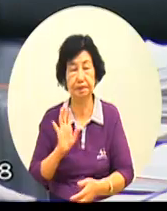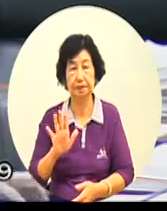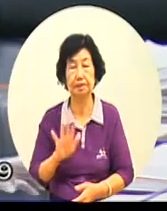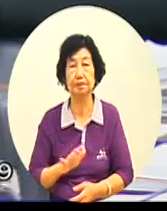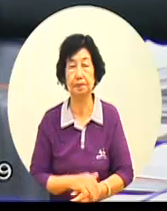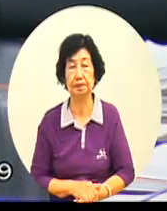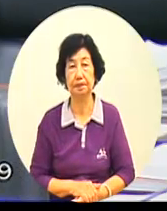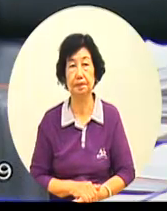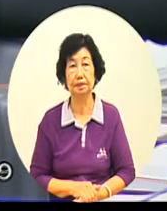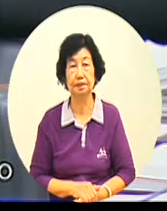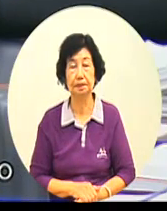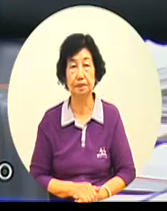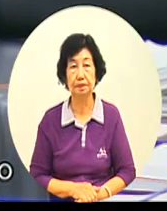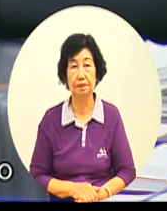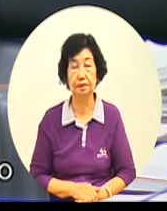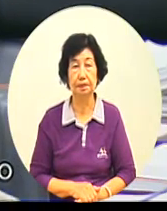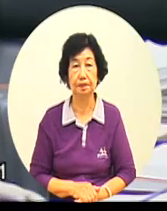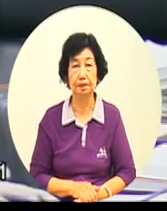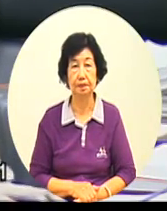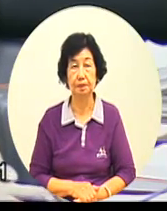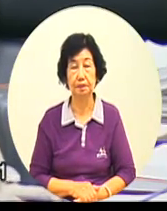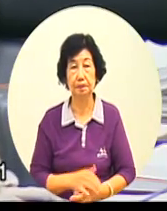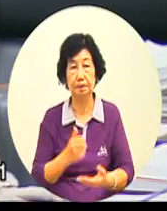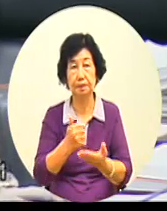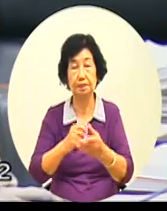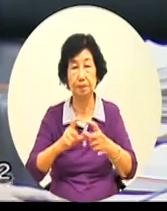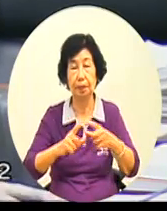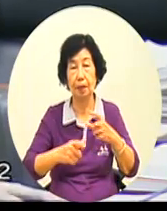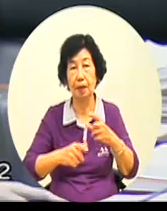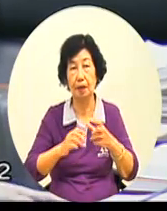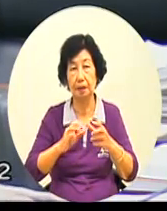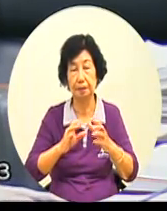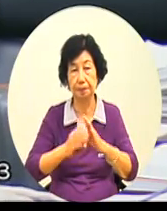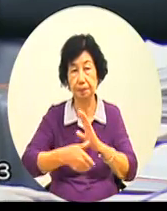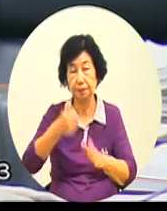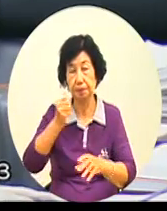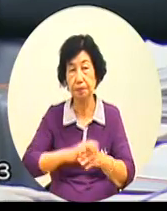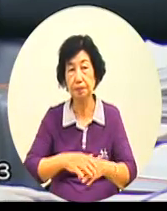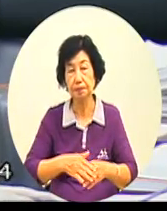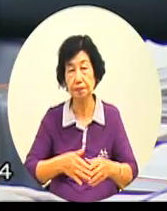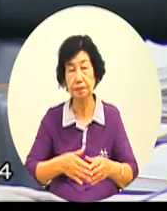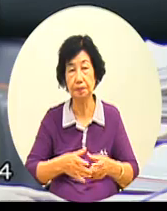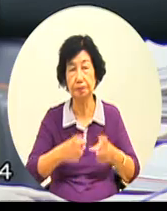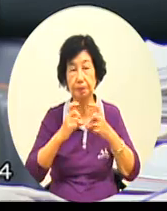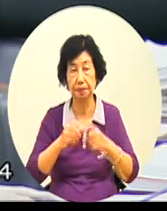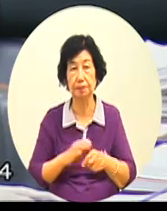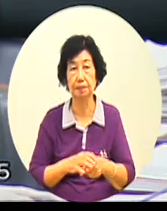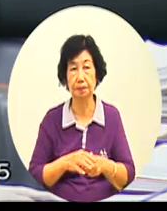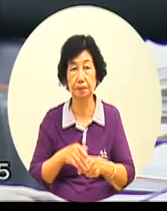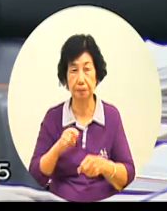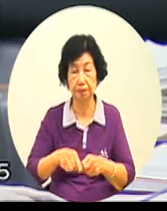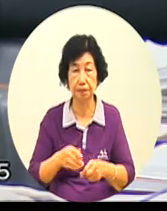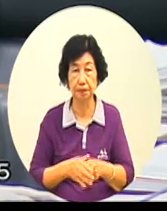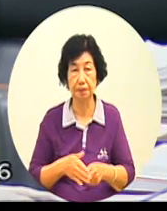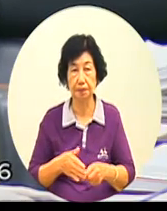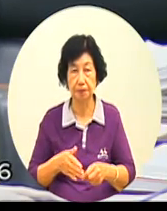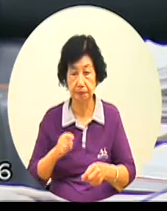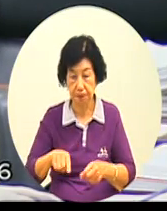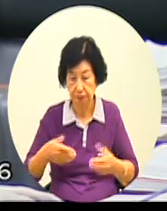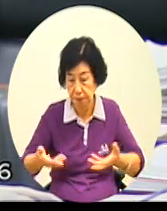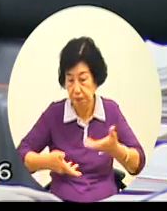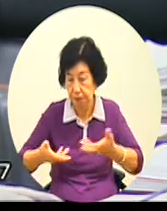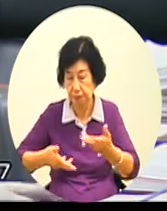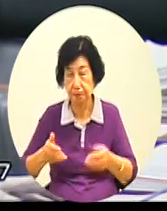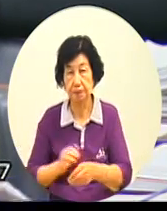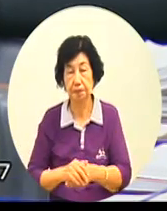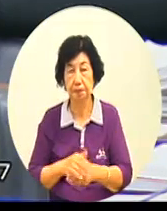因此我想请局长答复一下，针对像这样的一个情形，说真的，幼儿